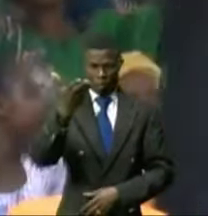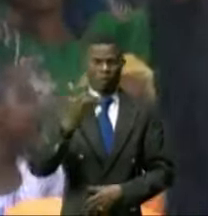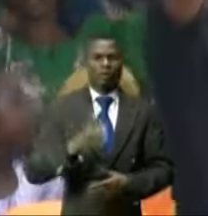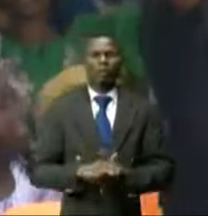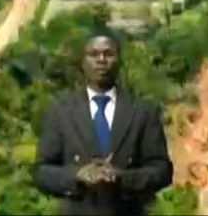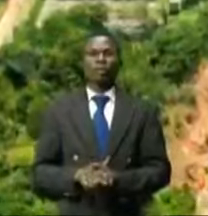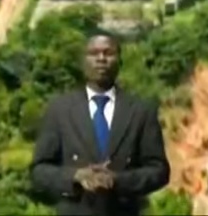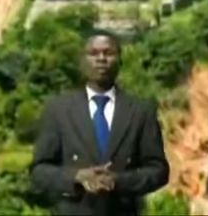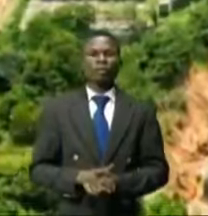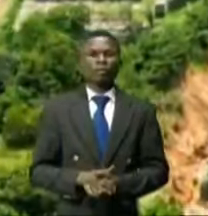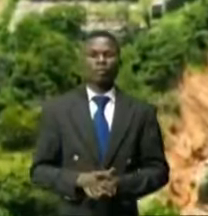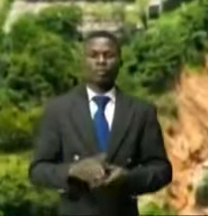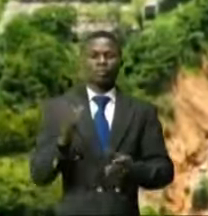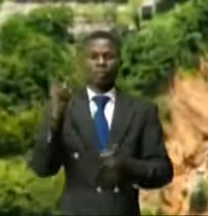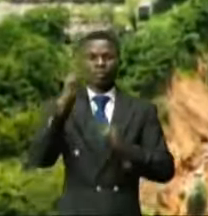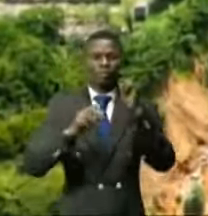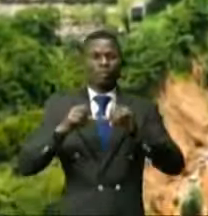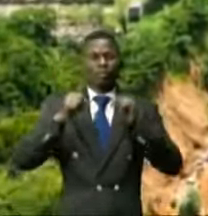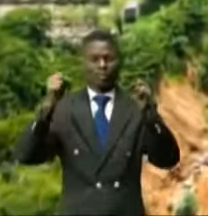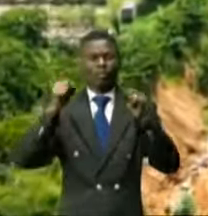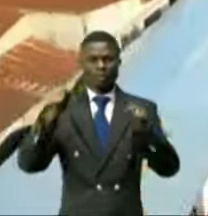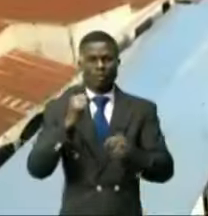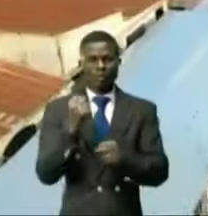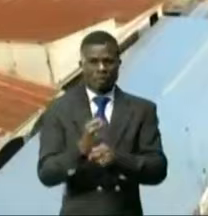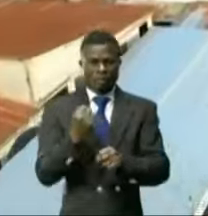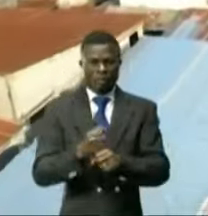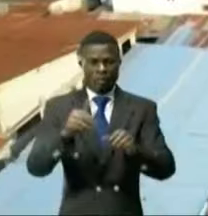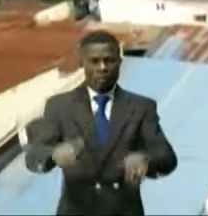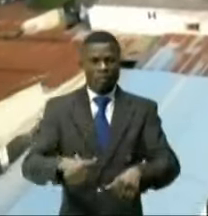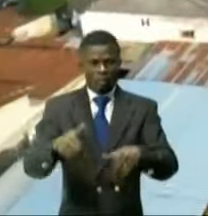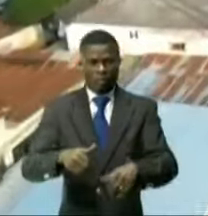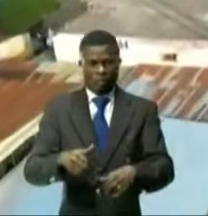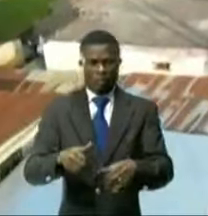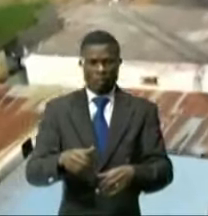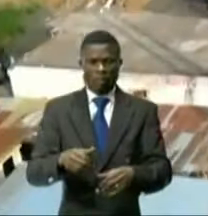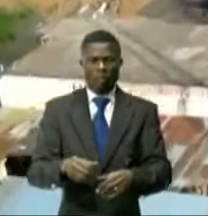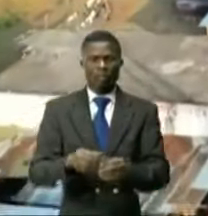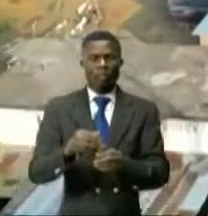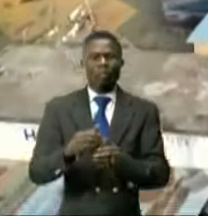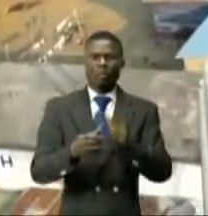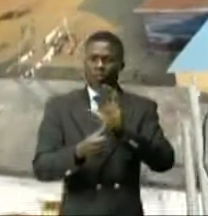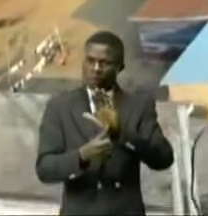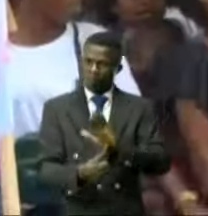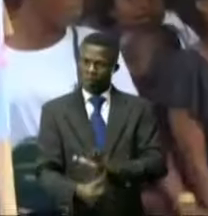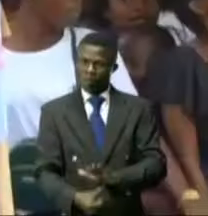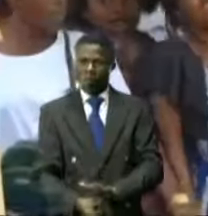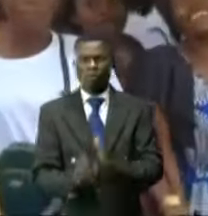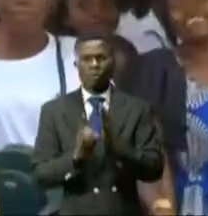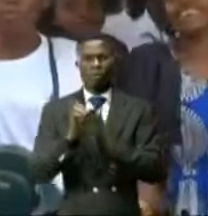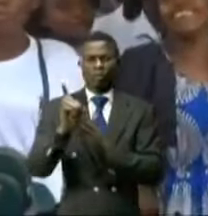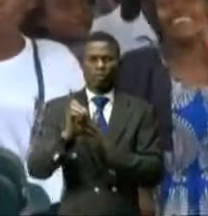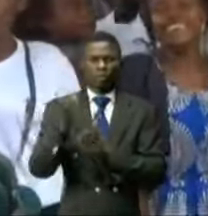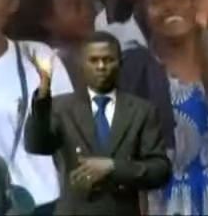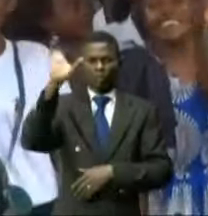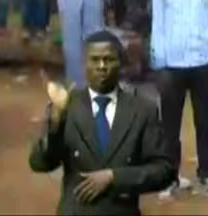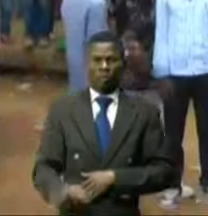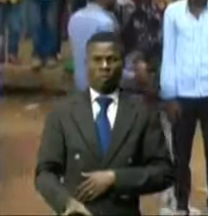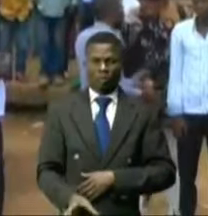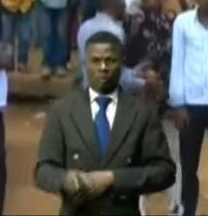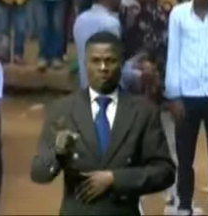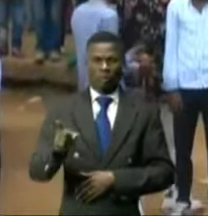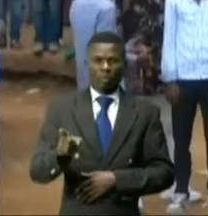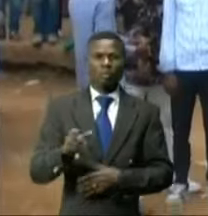Les mauvais états des routes et dessertes agricoles constituent la cause du sous-développement du territoire de Songololo dans la province du